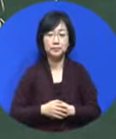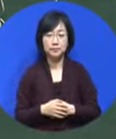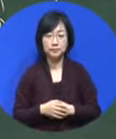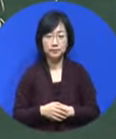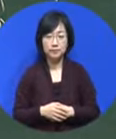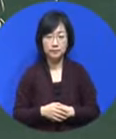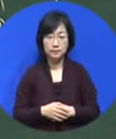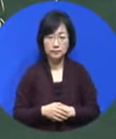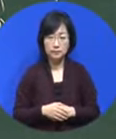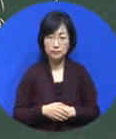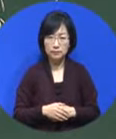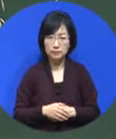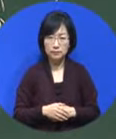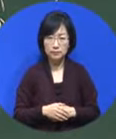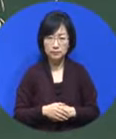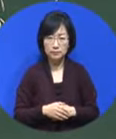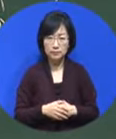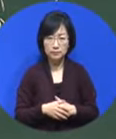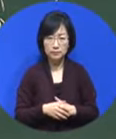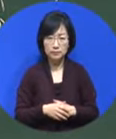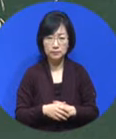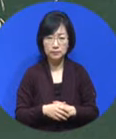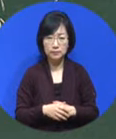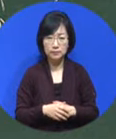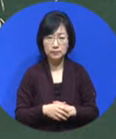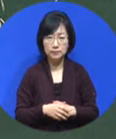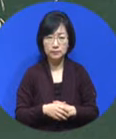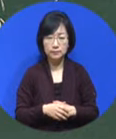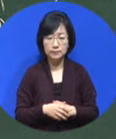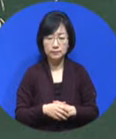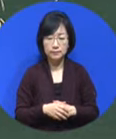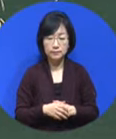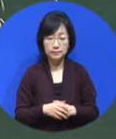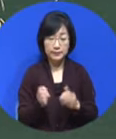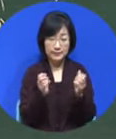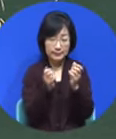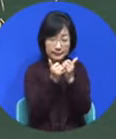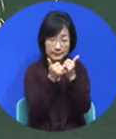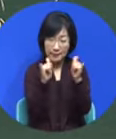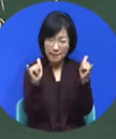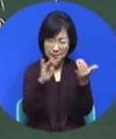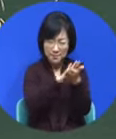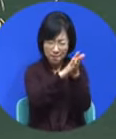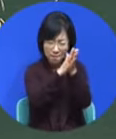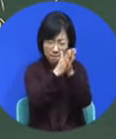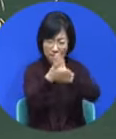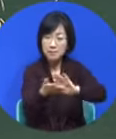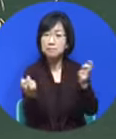했 복음이 아니고는 사람을 변화시킬 수